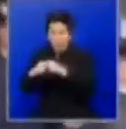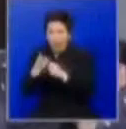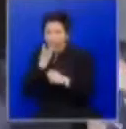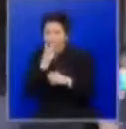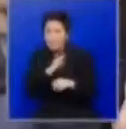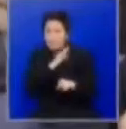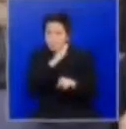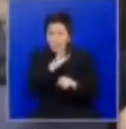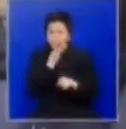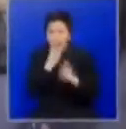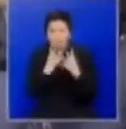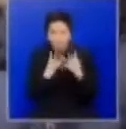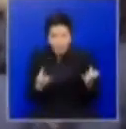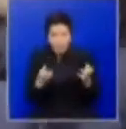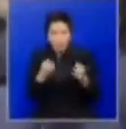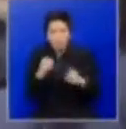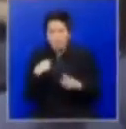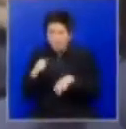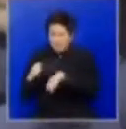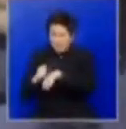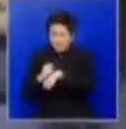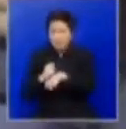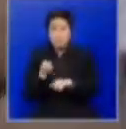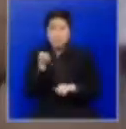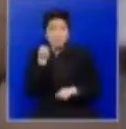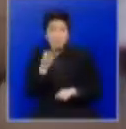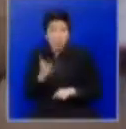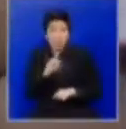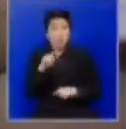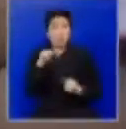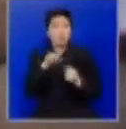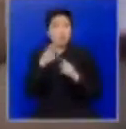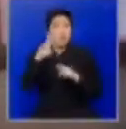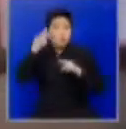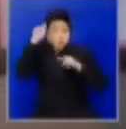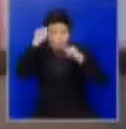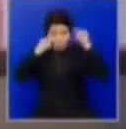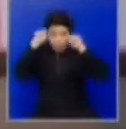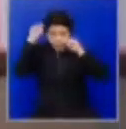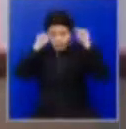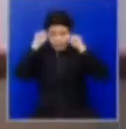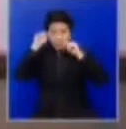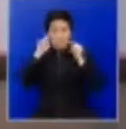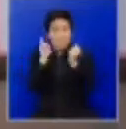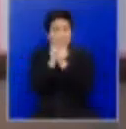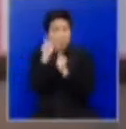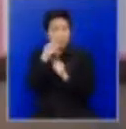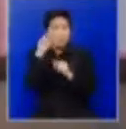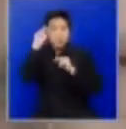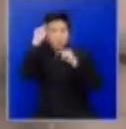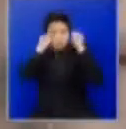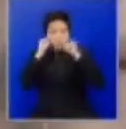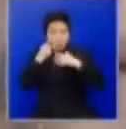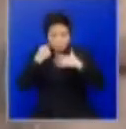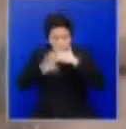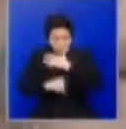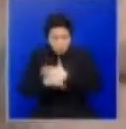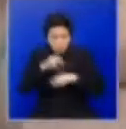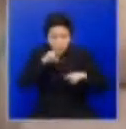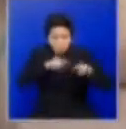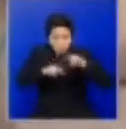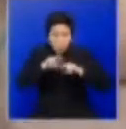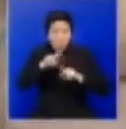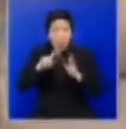าวยัดไส้มีทุกอย่างนะคะ ที่ฮือฮาก็คือที่นครสวรรค์นะครับที่นครสวรรค์เนี่ยนะครับลงไปตรวจ